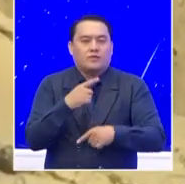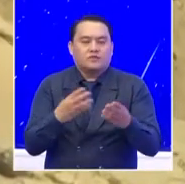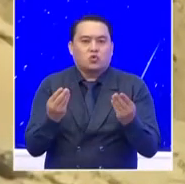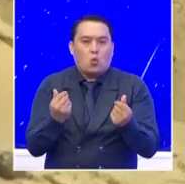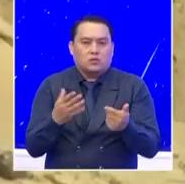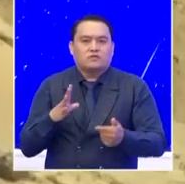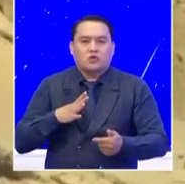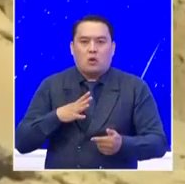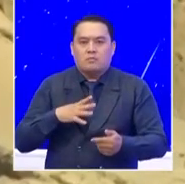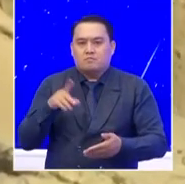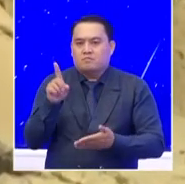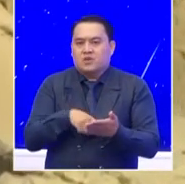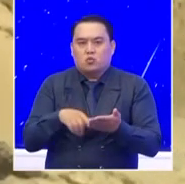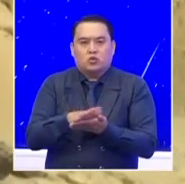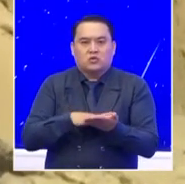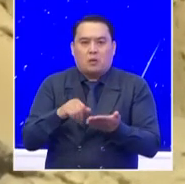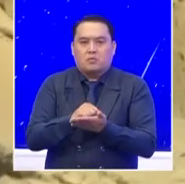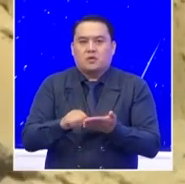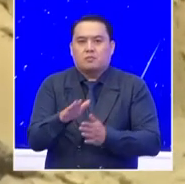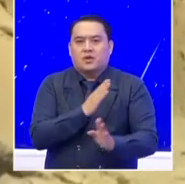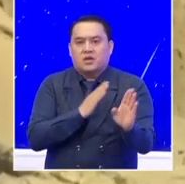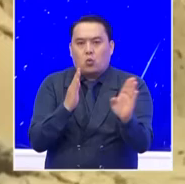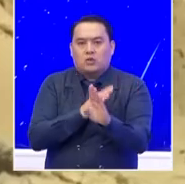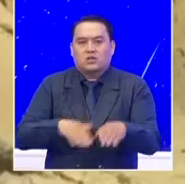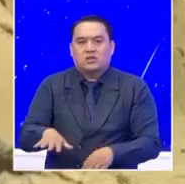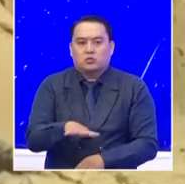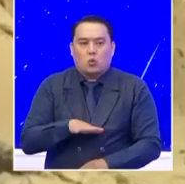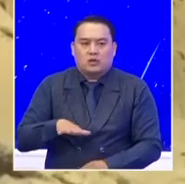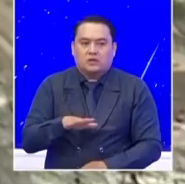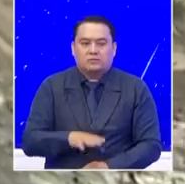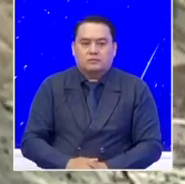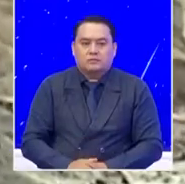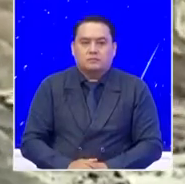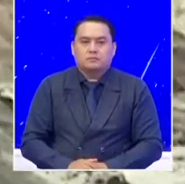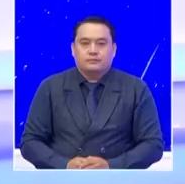Экоактивисты говорят о бессмысленном уничтожении природных территорий.